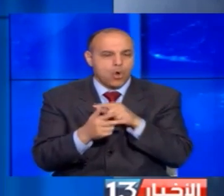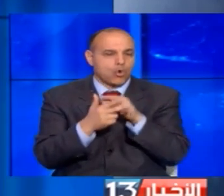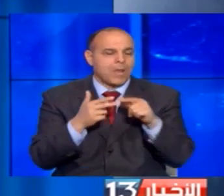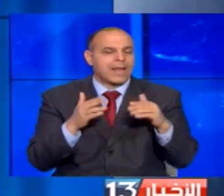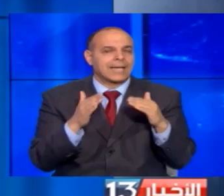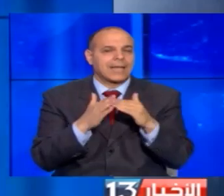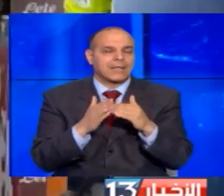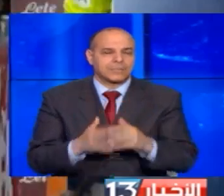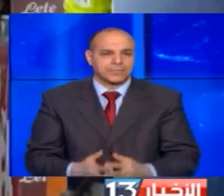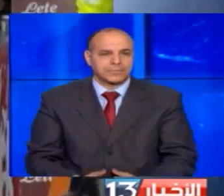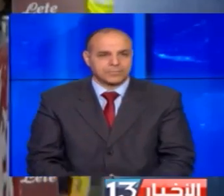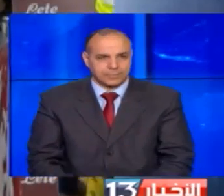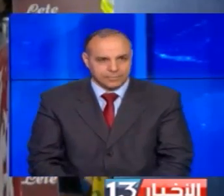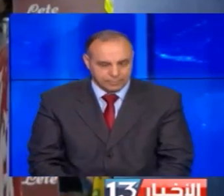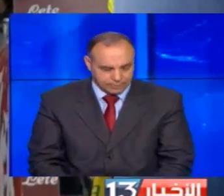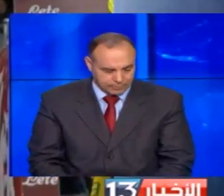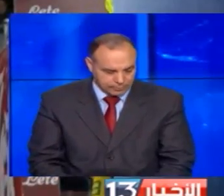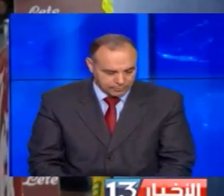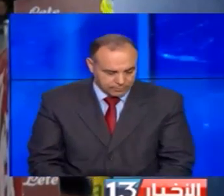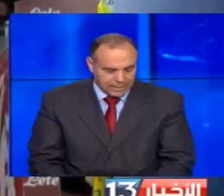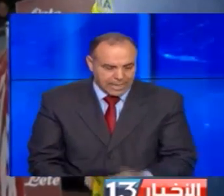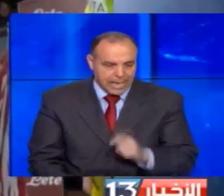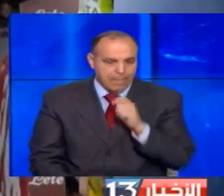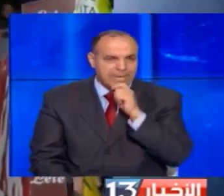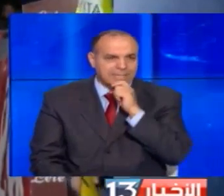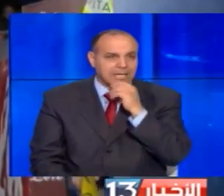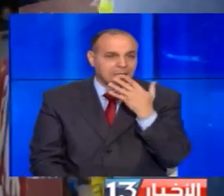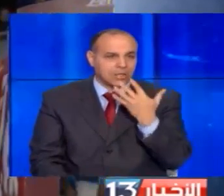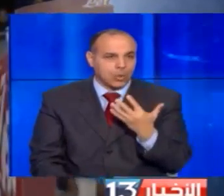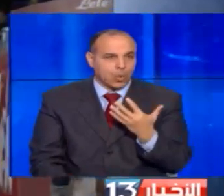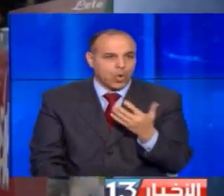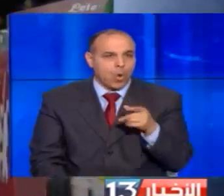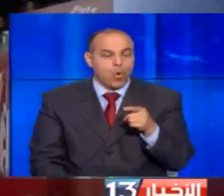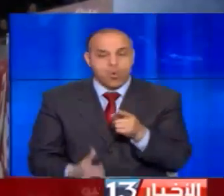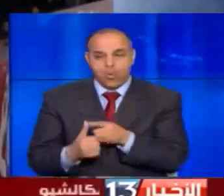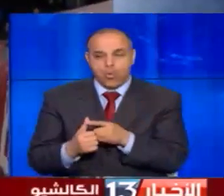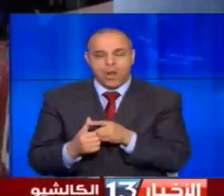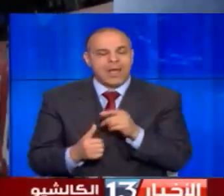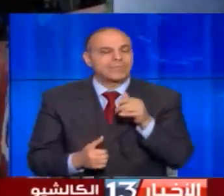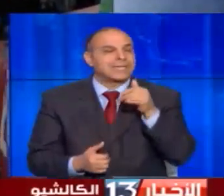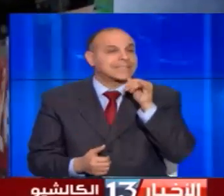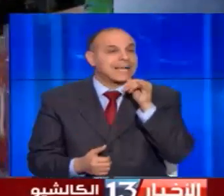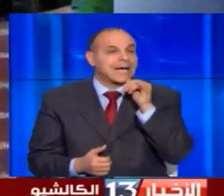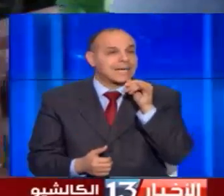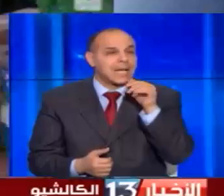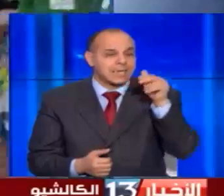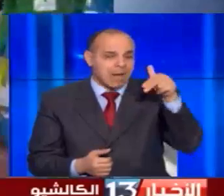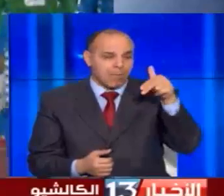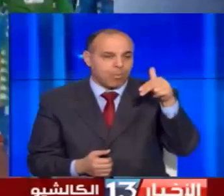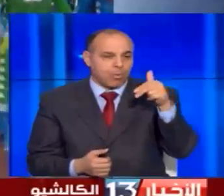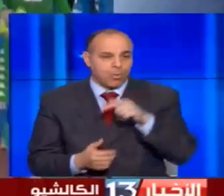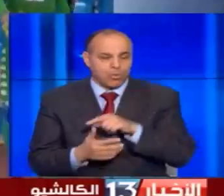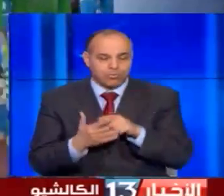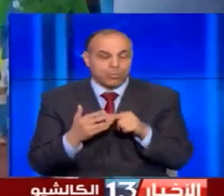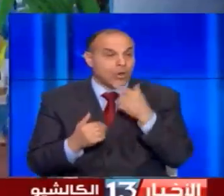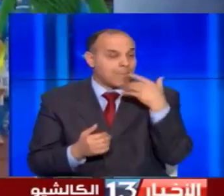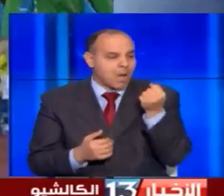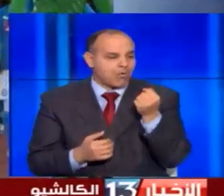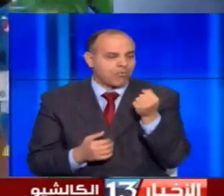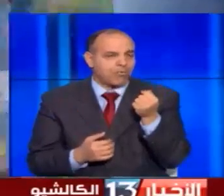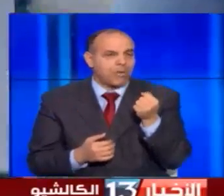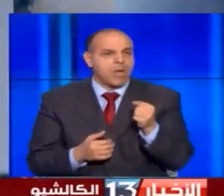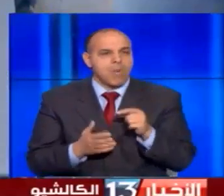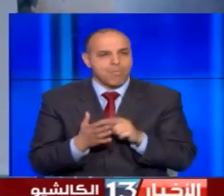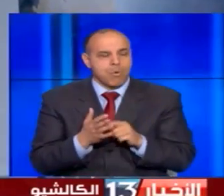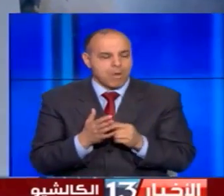النهائي. لا زال حلم لحاق بيوفنتوس في صدارة الكالتشيو يراود نابولي صاحب مركز الوصافة الذي رفع